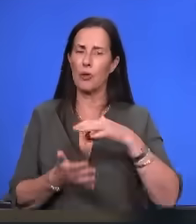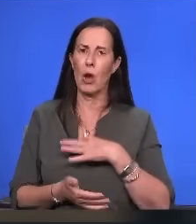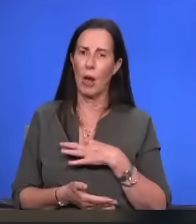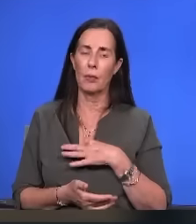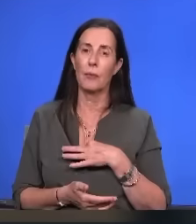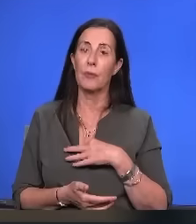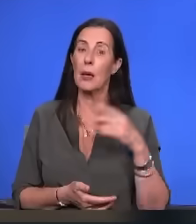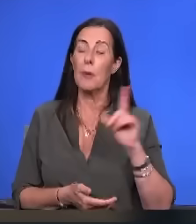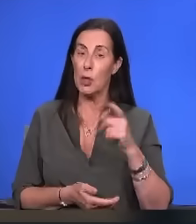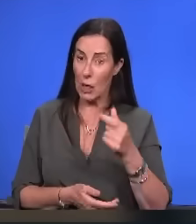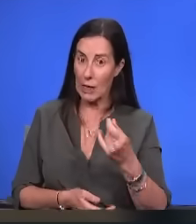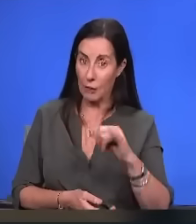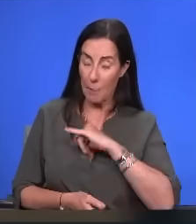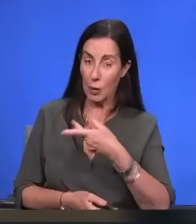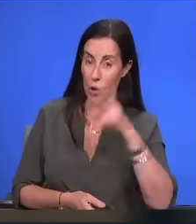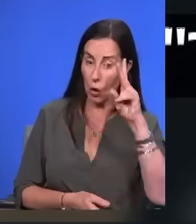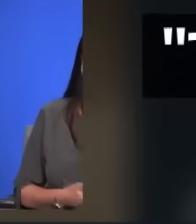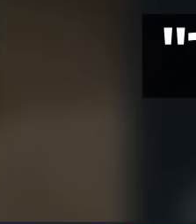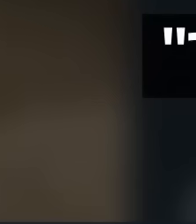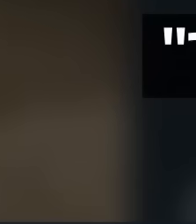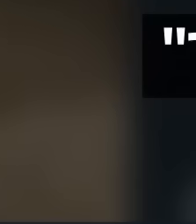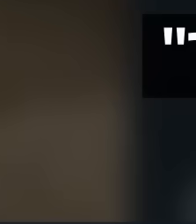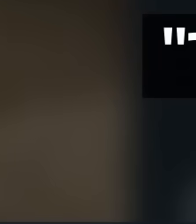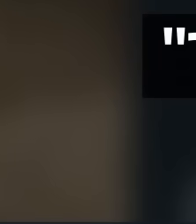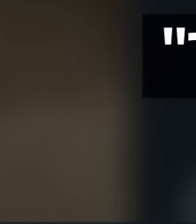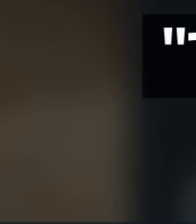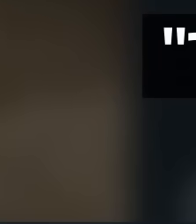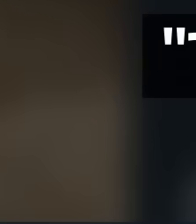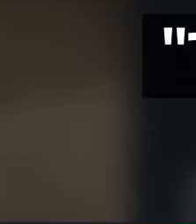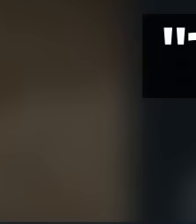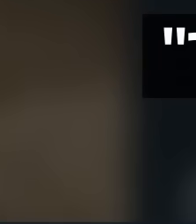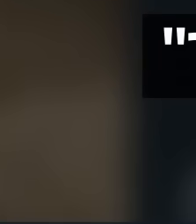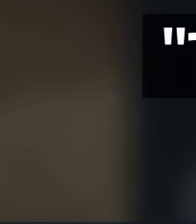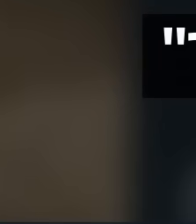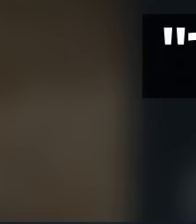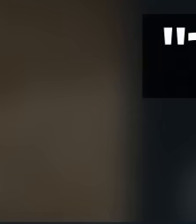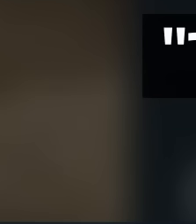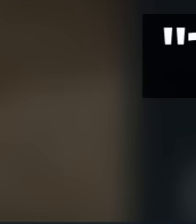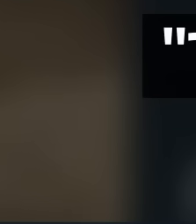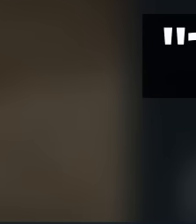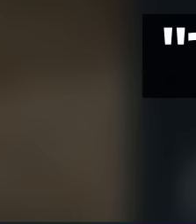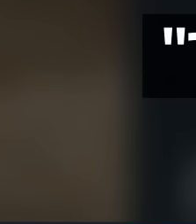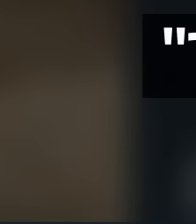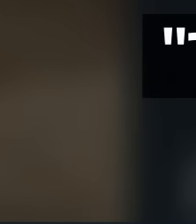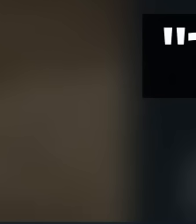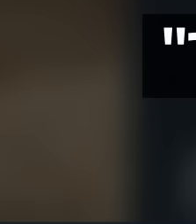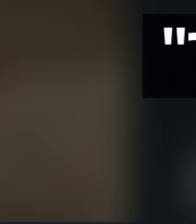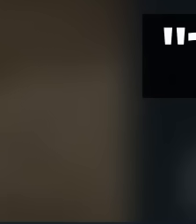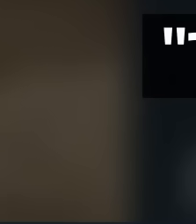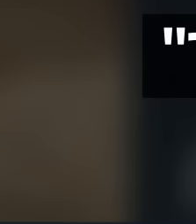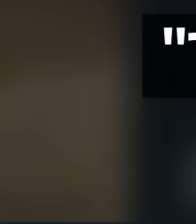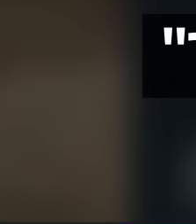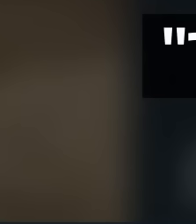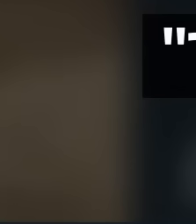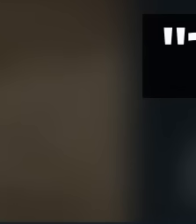מי שכסף מעניין אותו יותר מהעיר שלנו נפגע לו במקום הכי כואב. מורי נהיגה שמתחייבים לא ללמד אותם בעיר שלנו